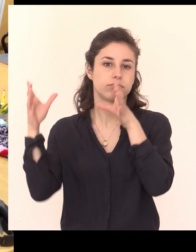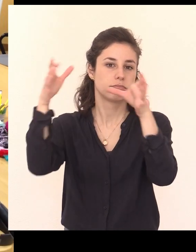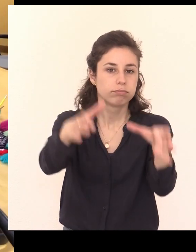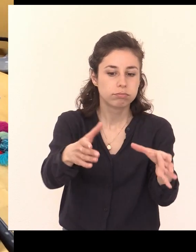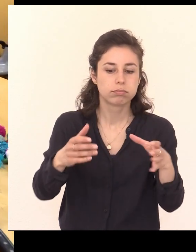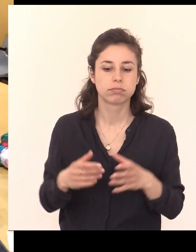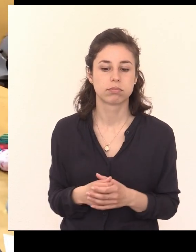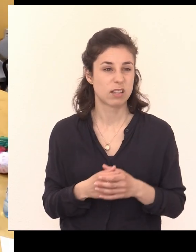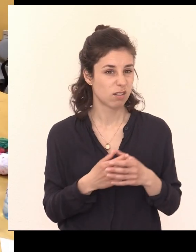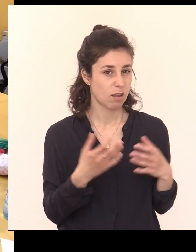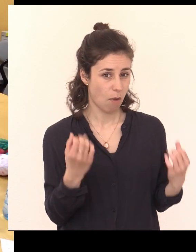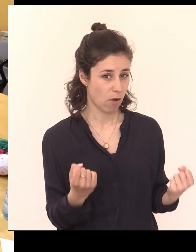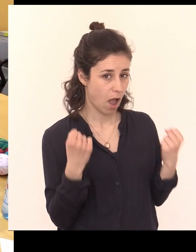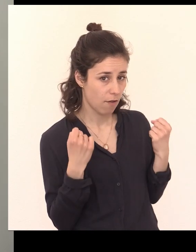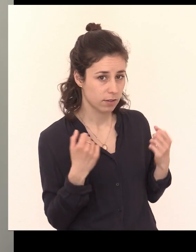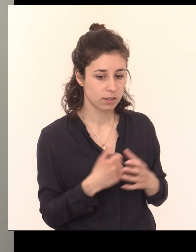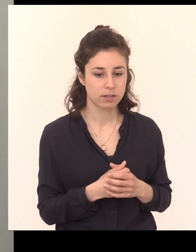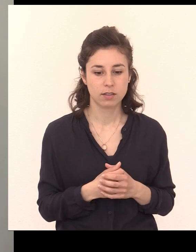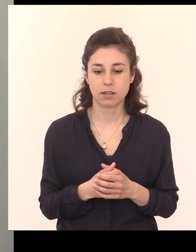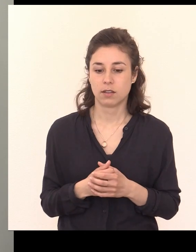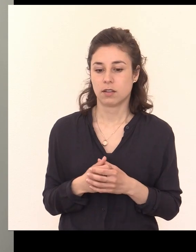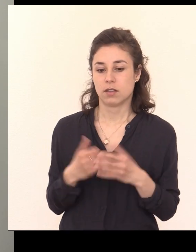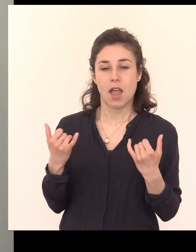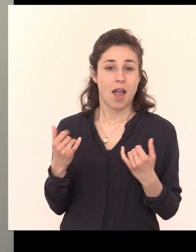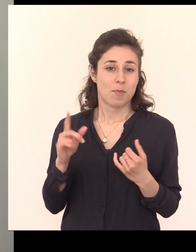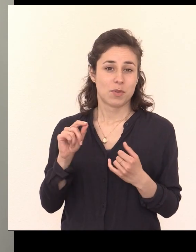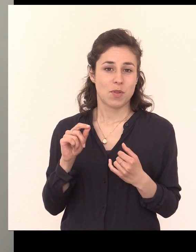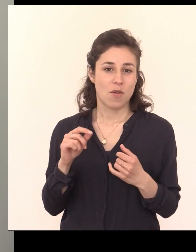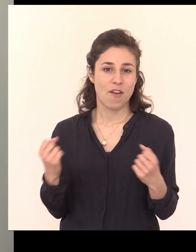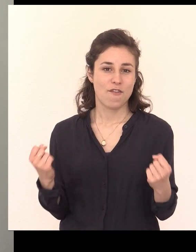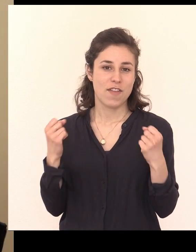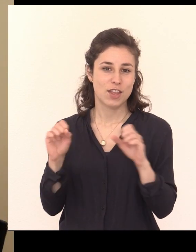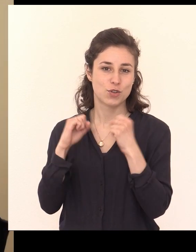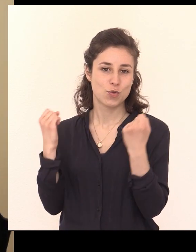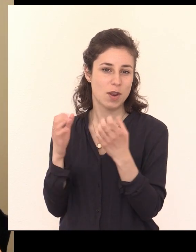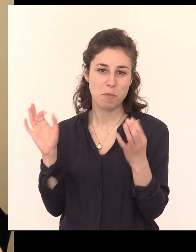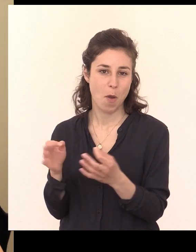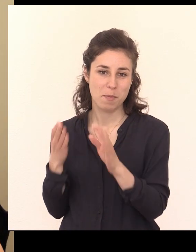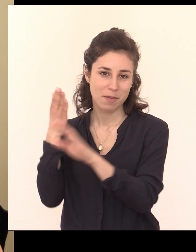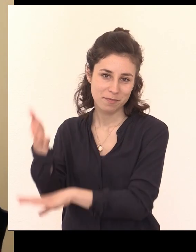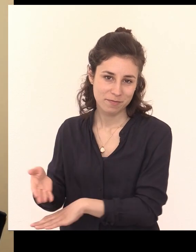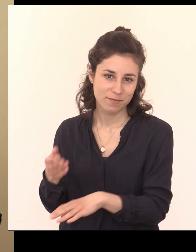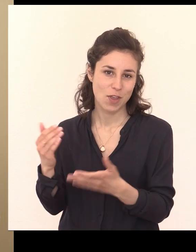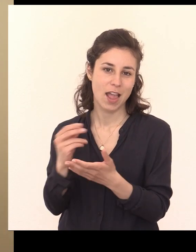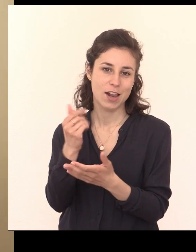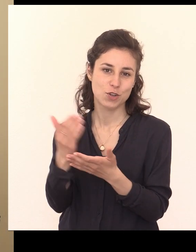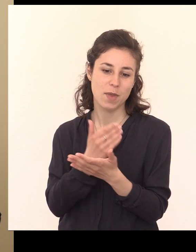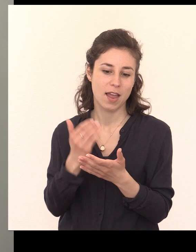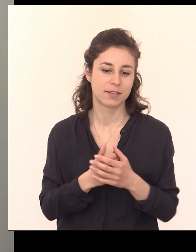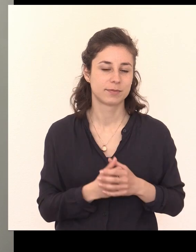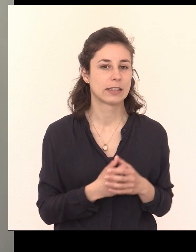und Kraft und macht man dieses Geld für Fitnessstudio, ne? Wo wohnst du